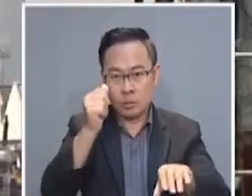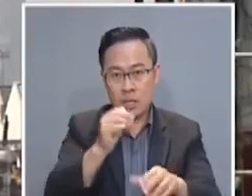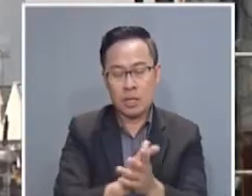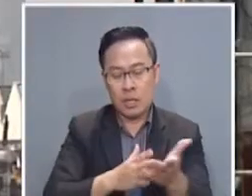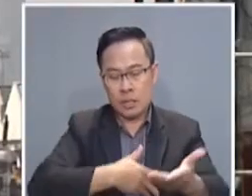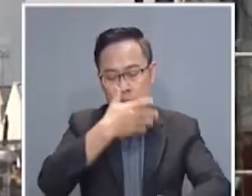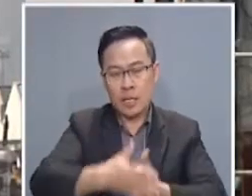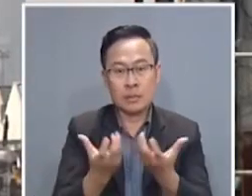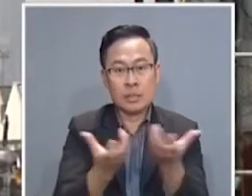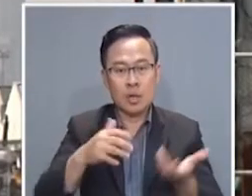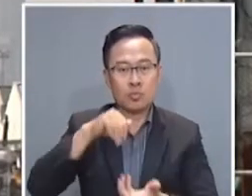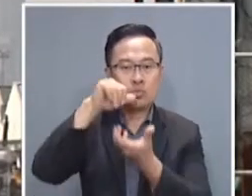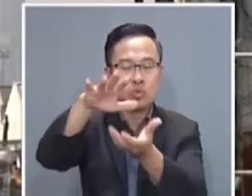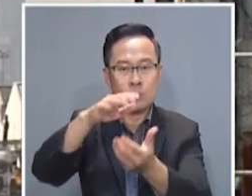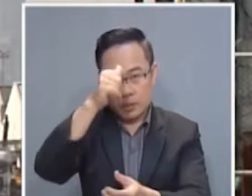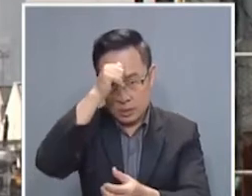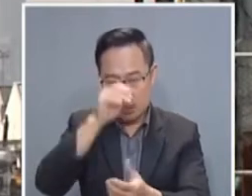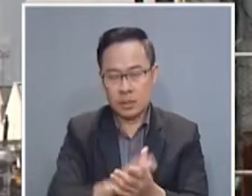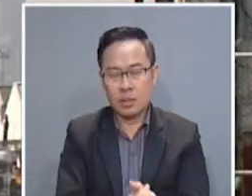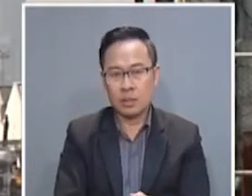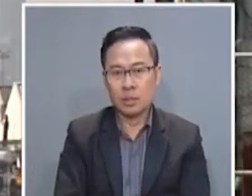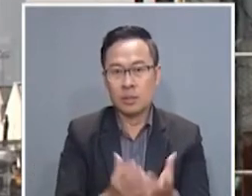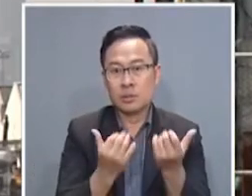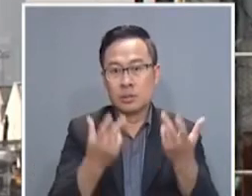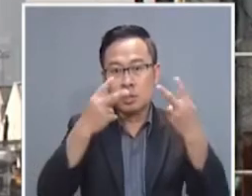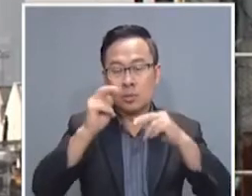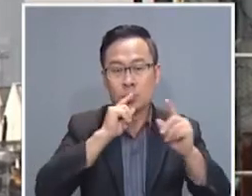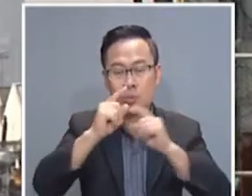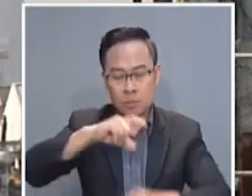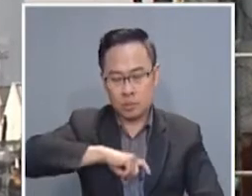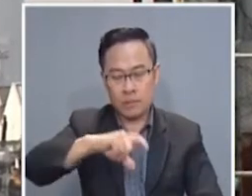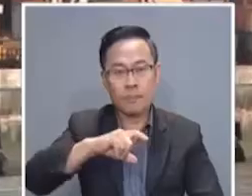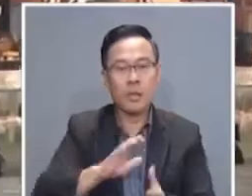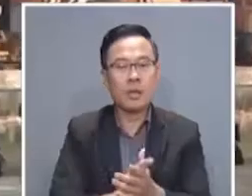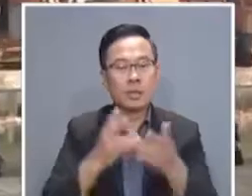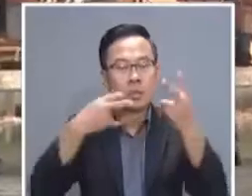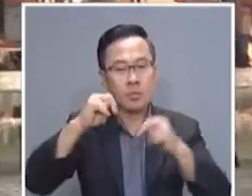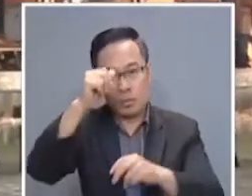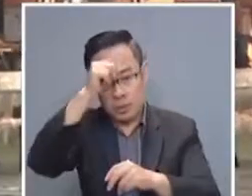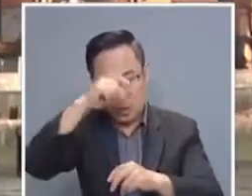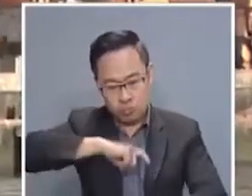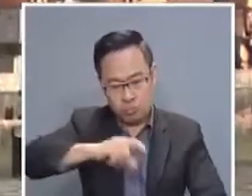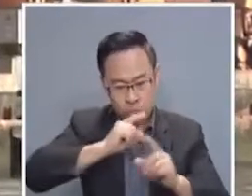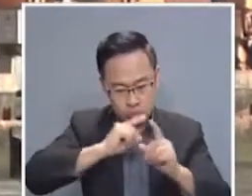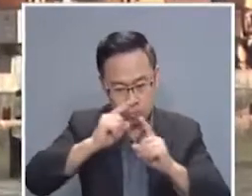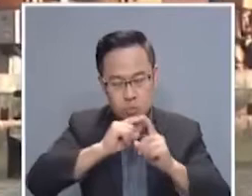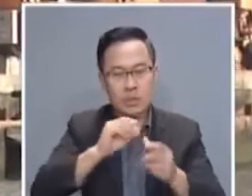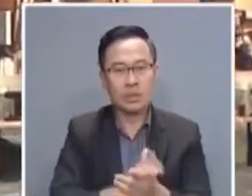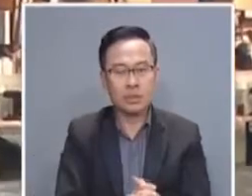ขยายตลาดส่งออกสินค้าการเกษตรโดยนายกรัฐมนตรีจะหารือทวิภาคีกับนายนเรนทราโมดีนายกรัฐม